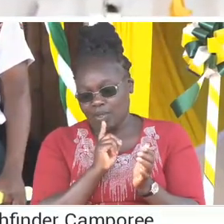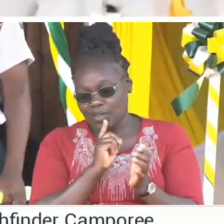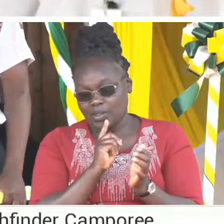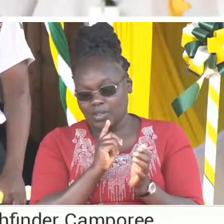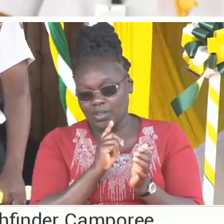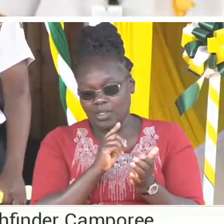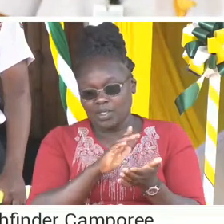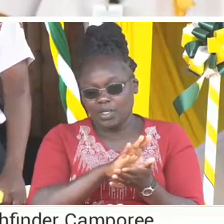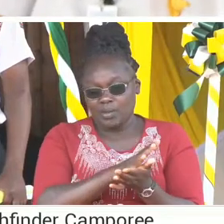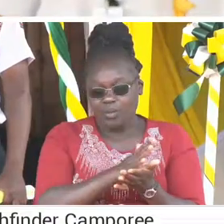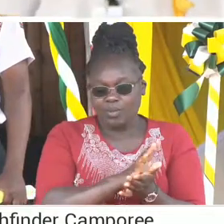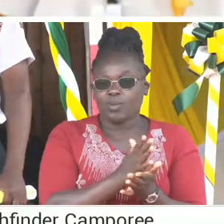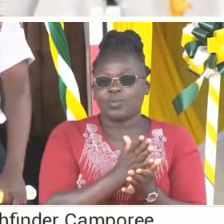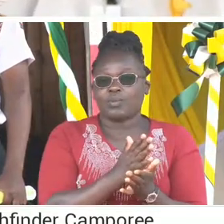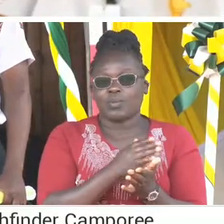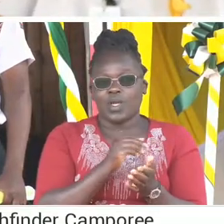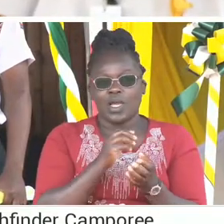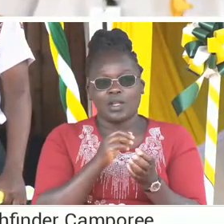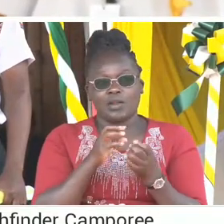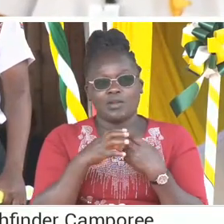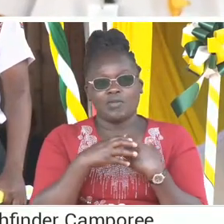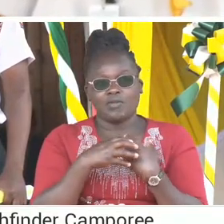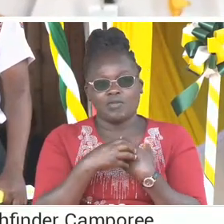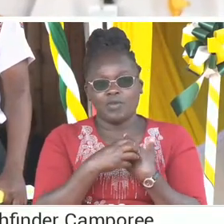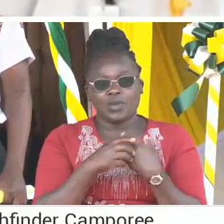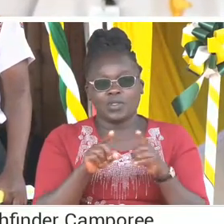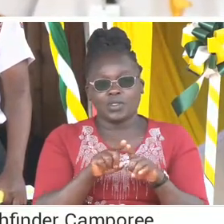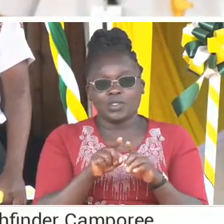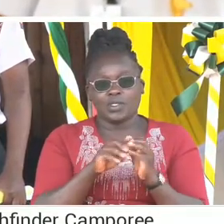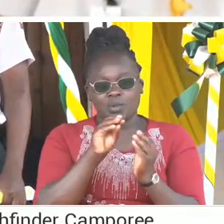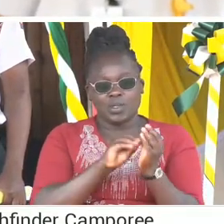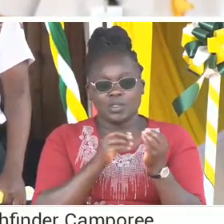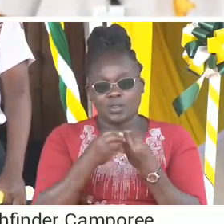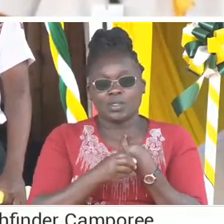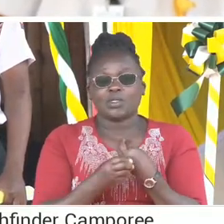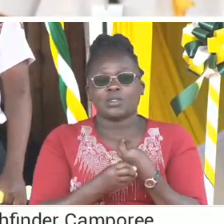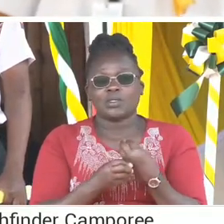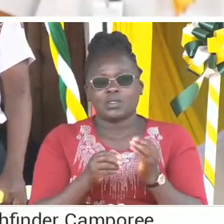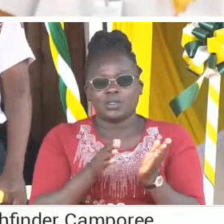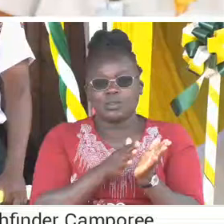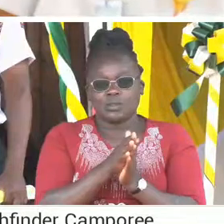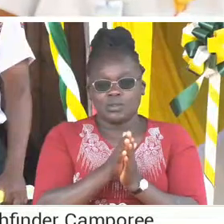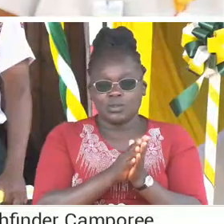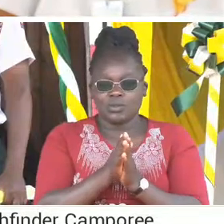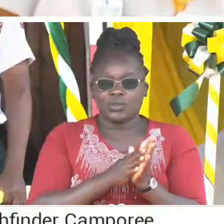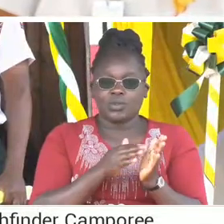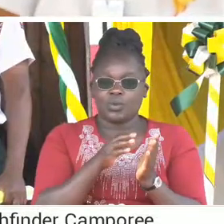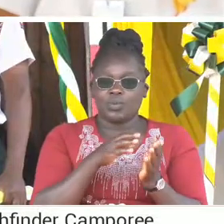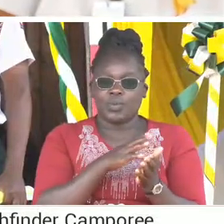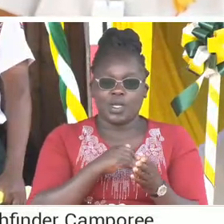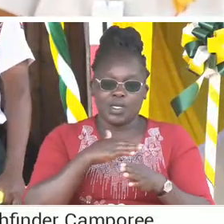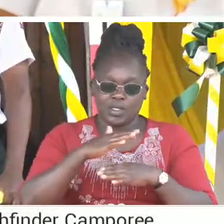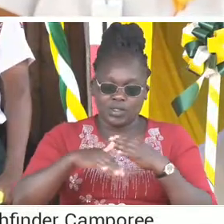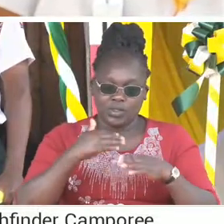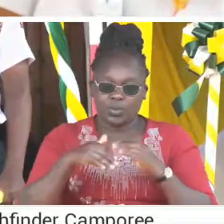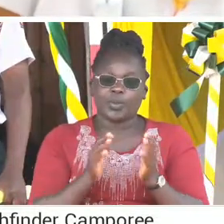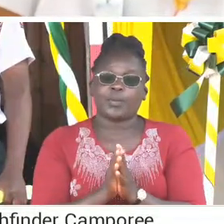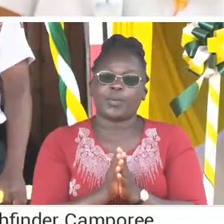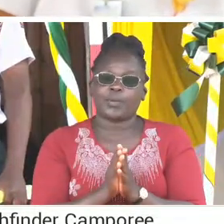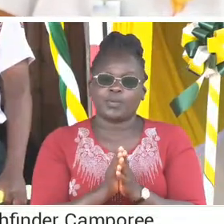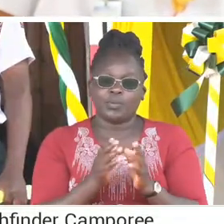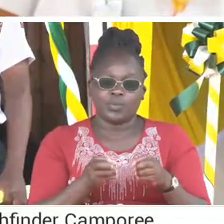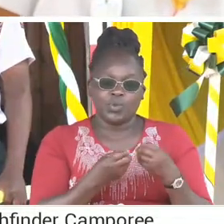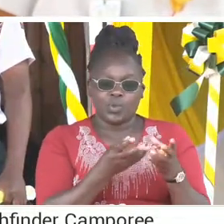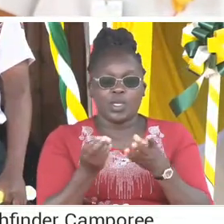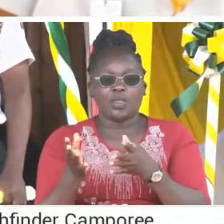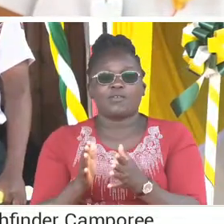mtama na matunda ambayo ni ndizi, sabuni na tishu vilisambazwa kwa wahitaji.